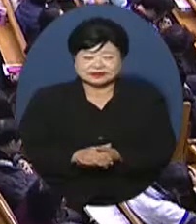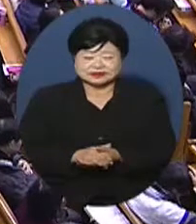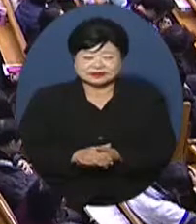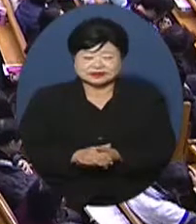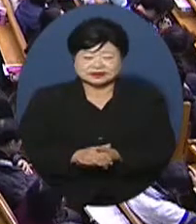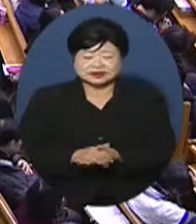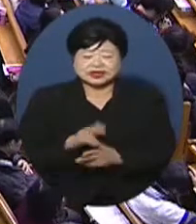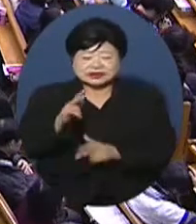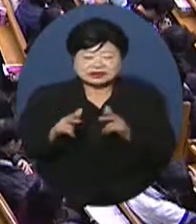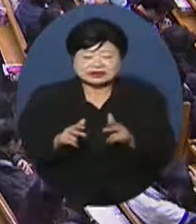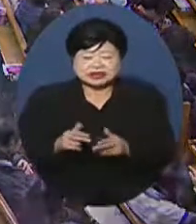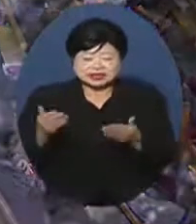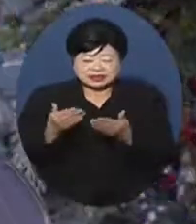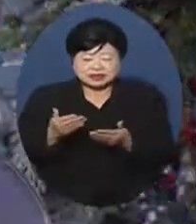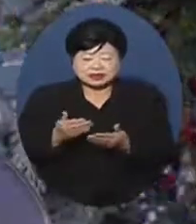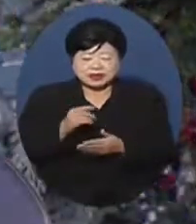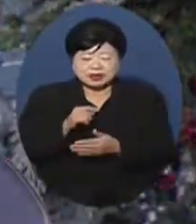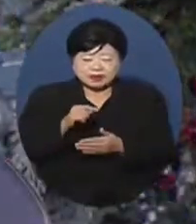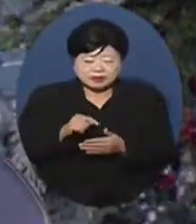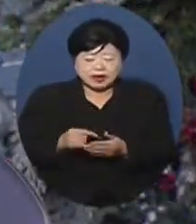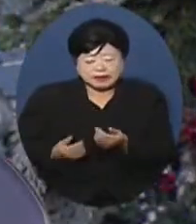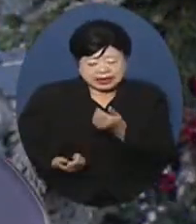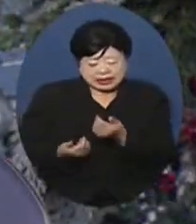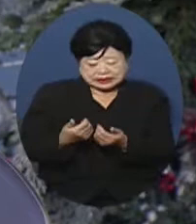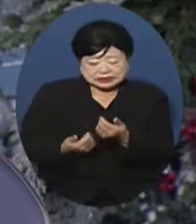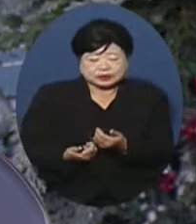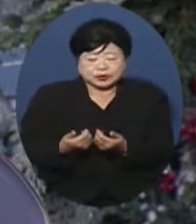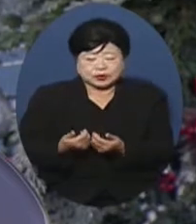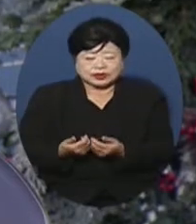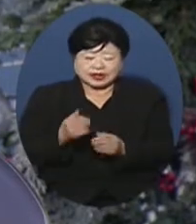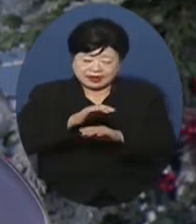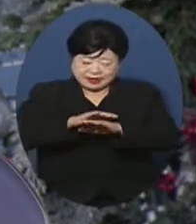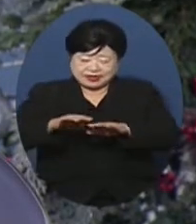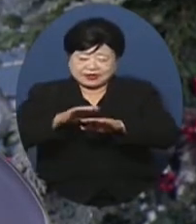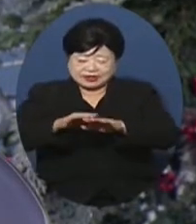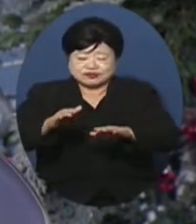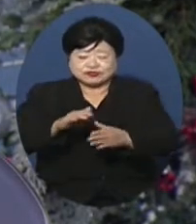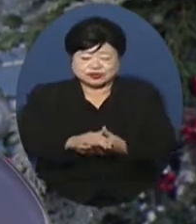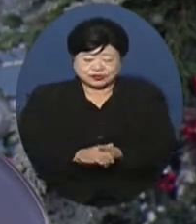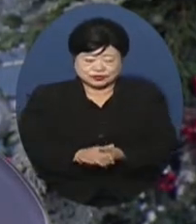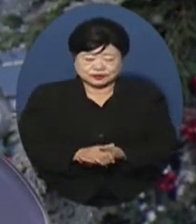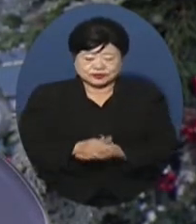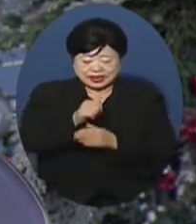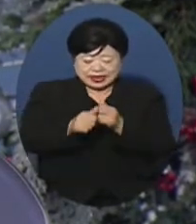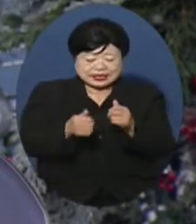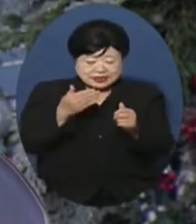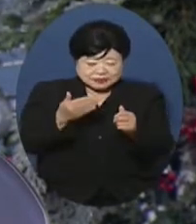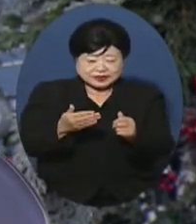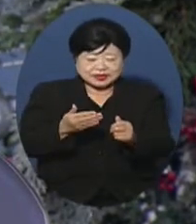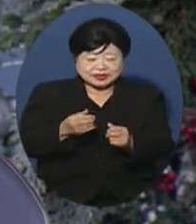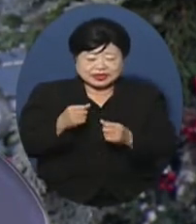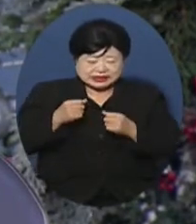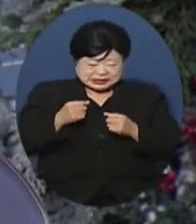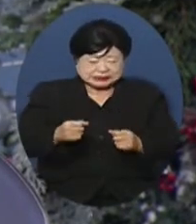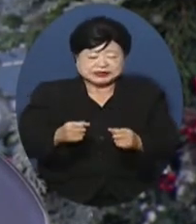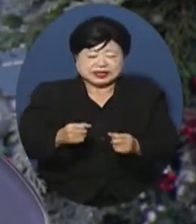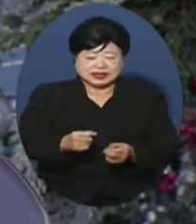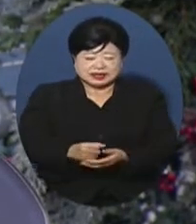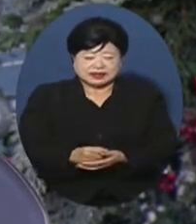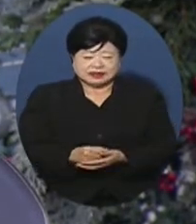마음에 칼 등을 즉 실제로 하나님께 실체에